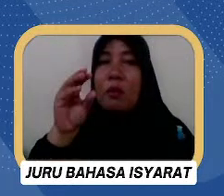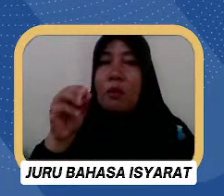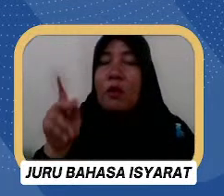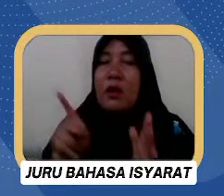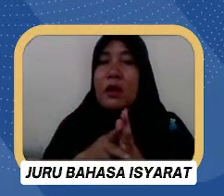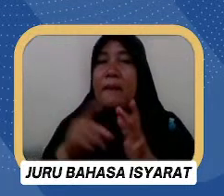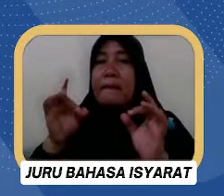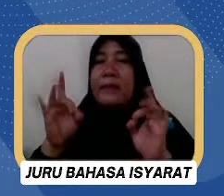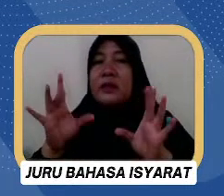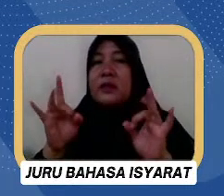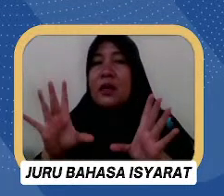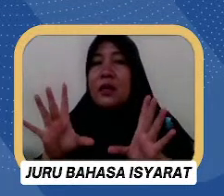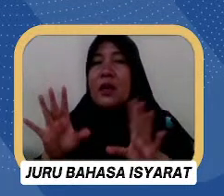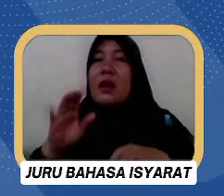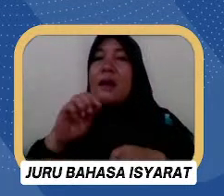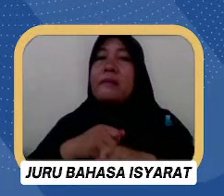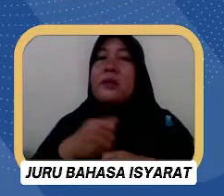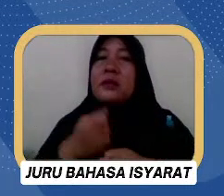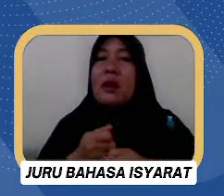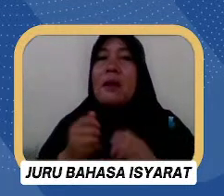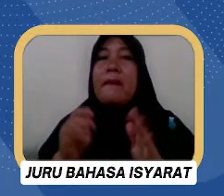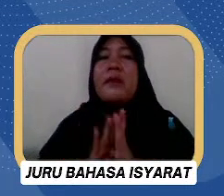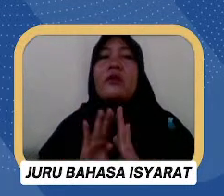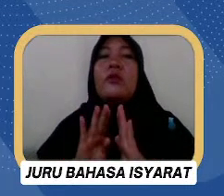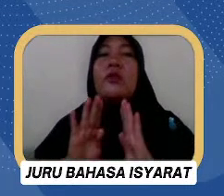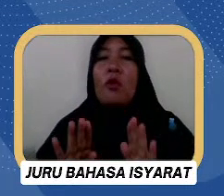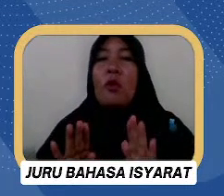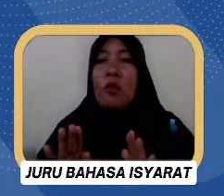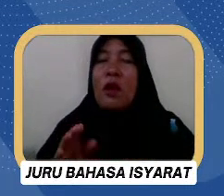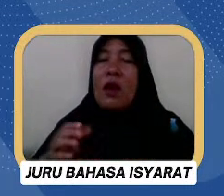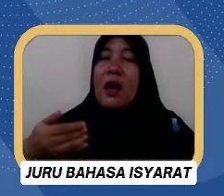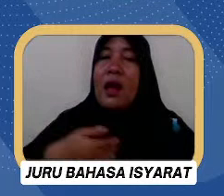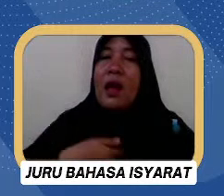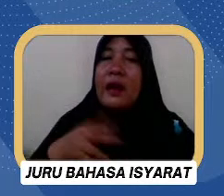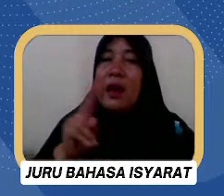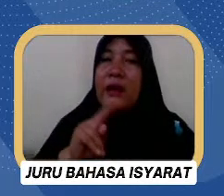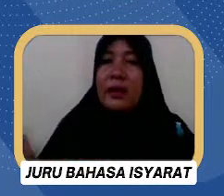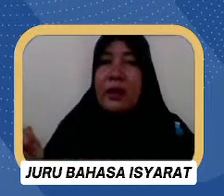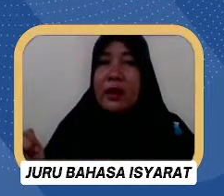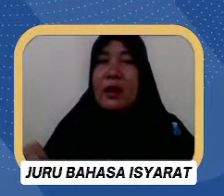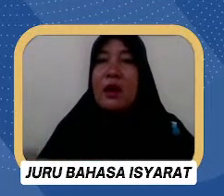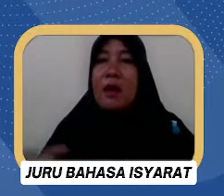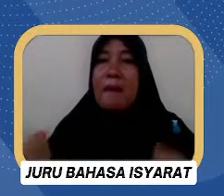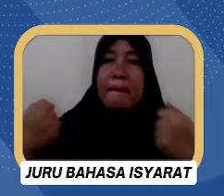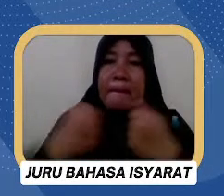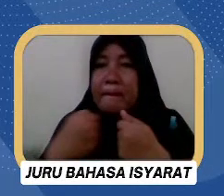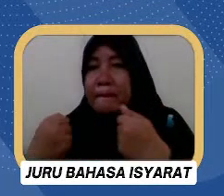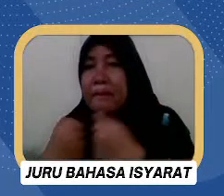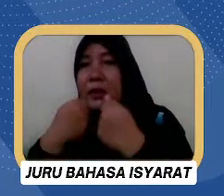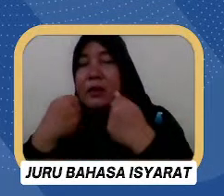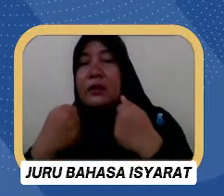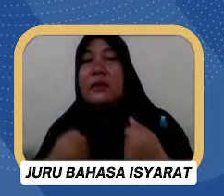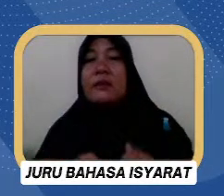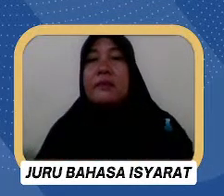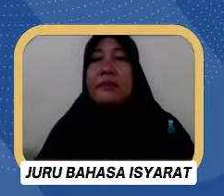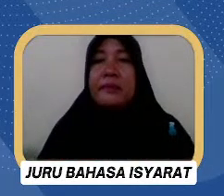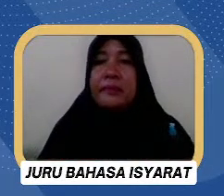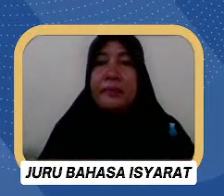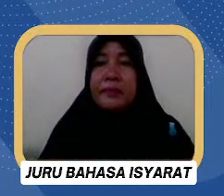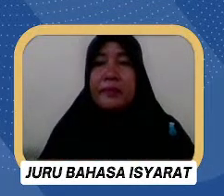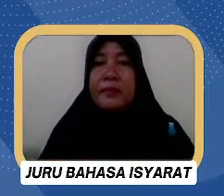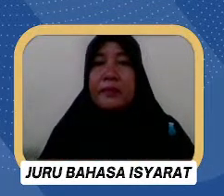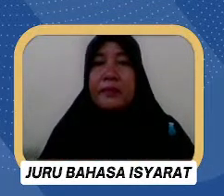terjadi. Kebencian secara diskriminasi juga bisa terjadi. Pengucilan maupun kekerasan hingga